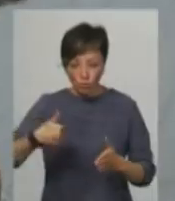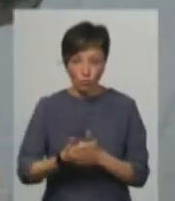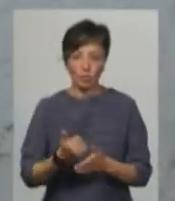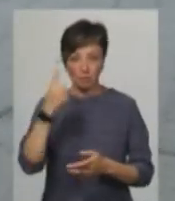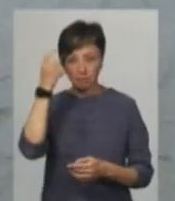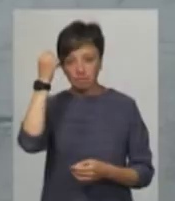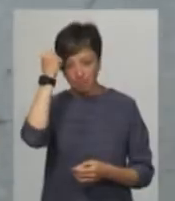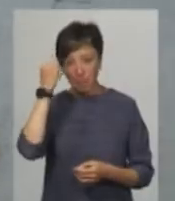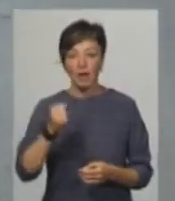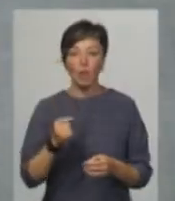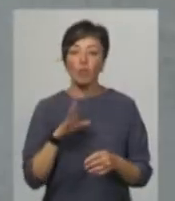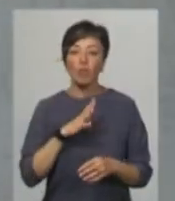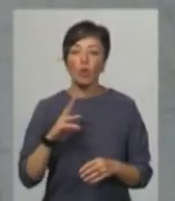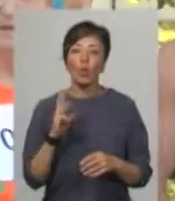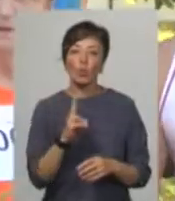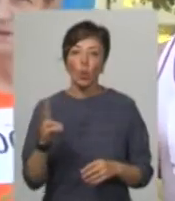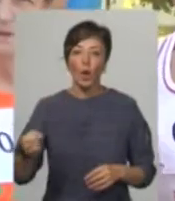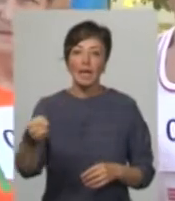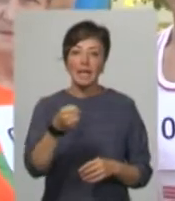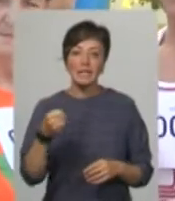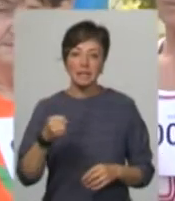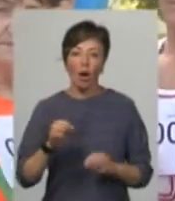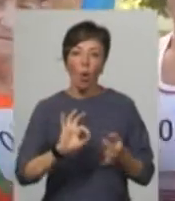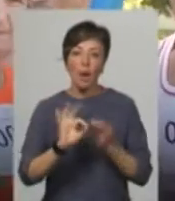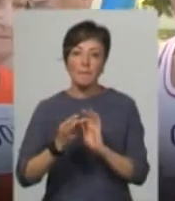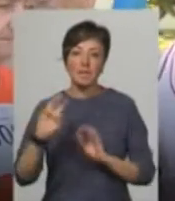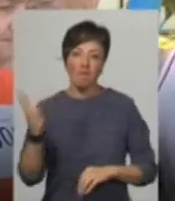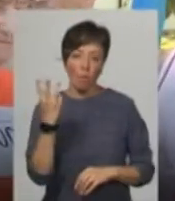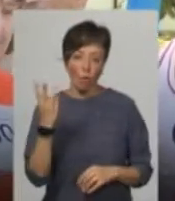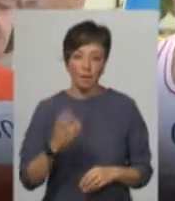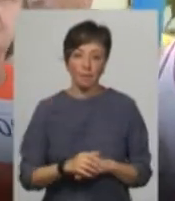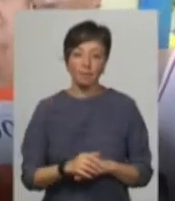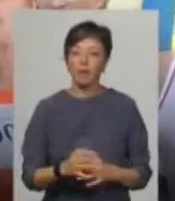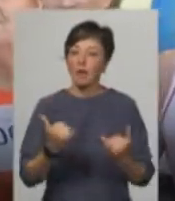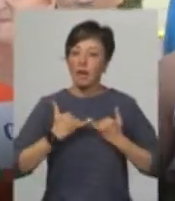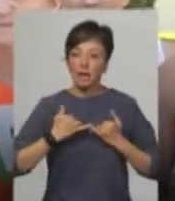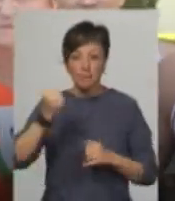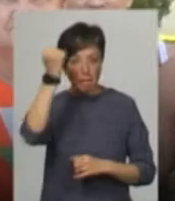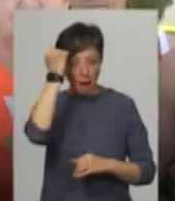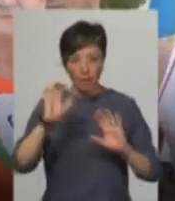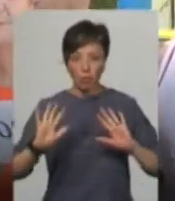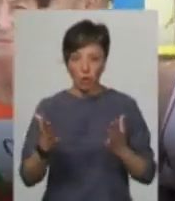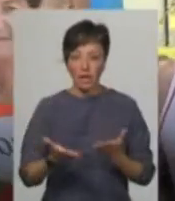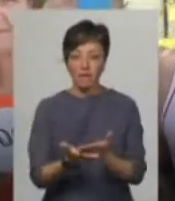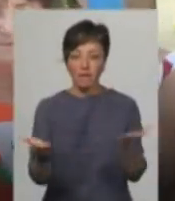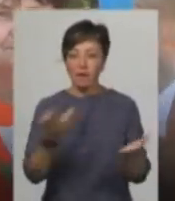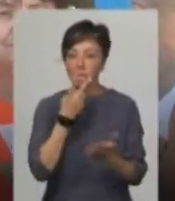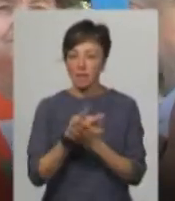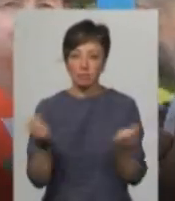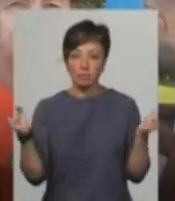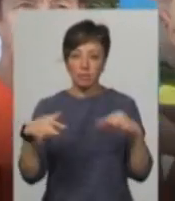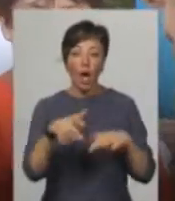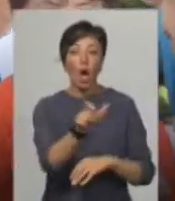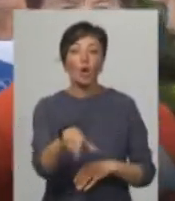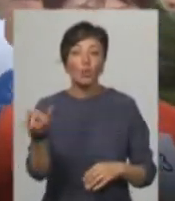був одним із тих, хто ніс олімпійський вогонь. Це для нас пам'ятна подія. Сьогодні ви бачите, що зібралися